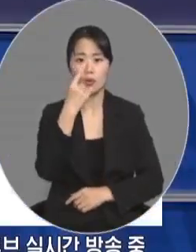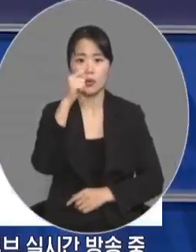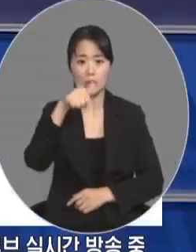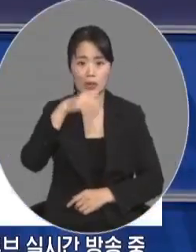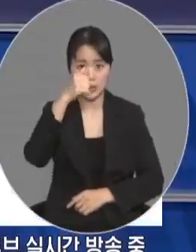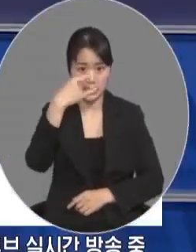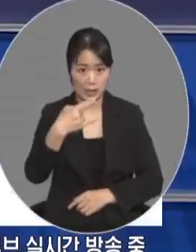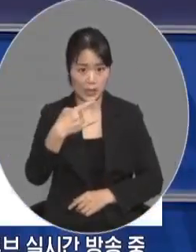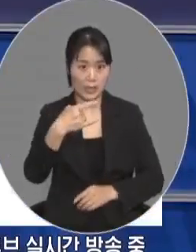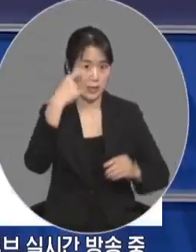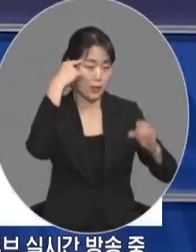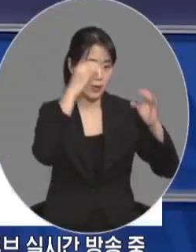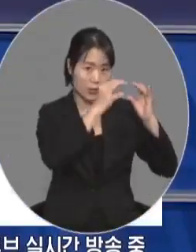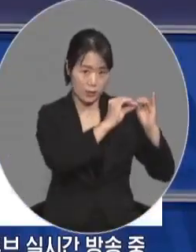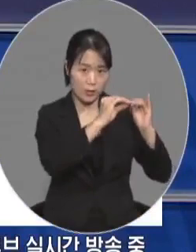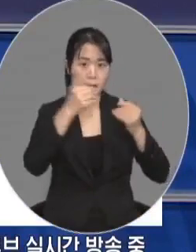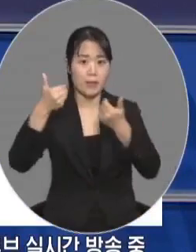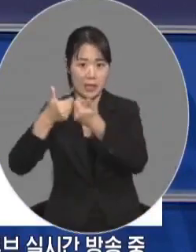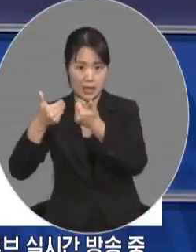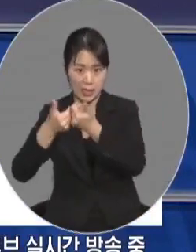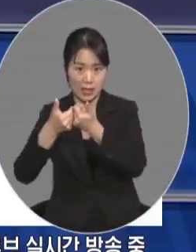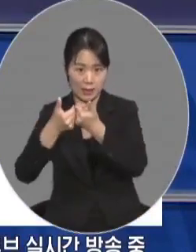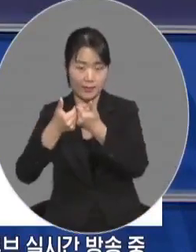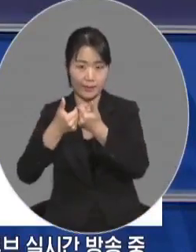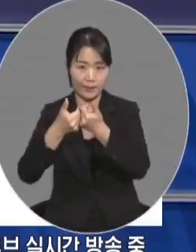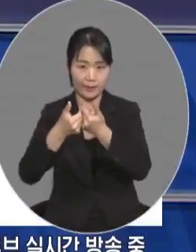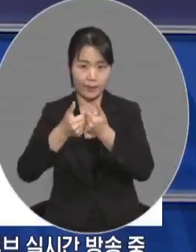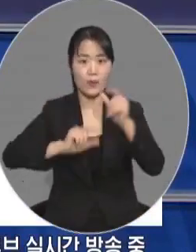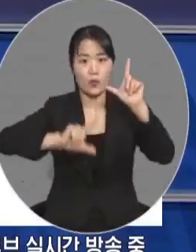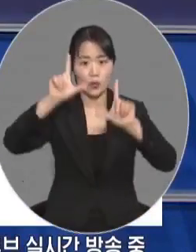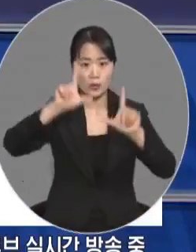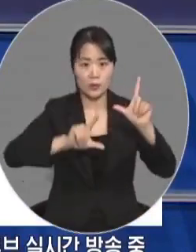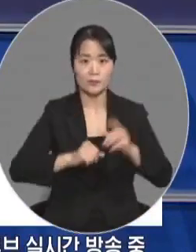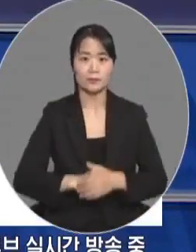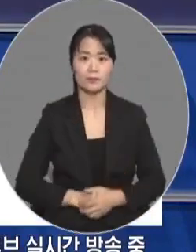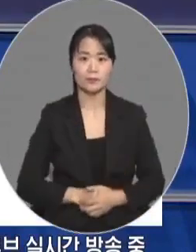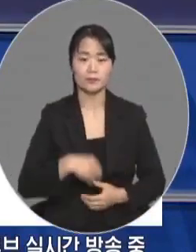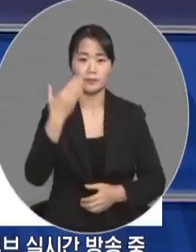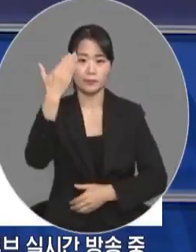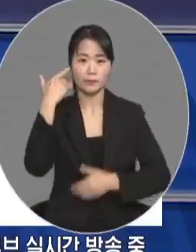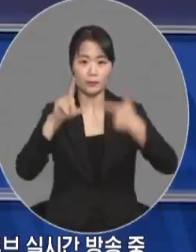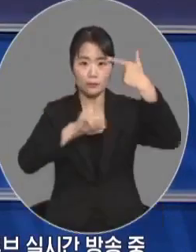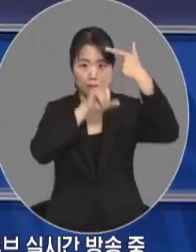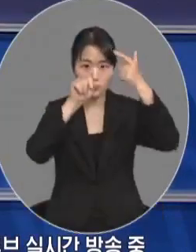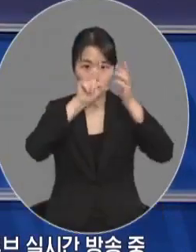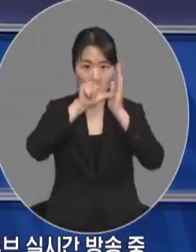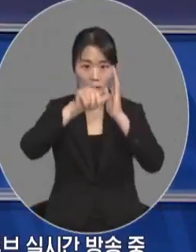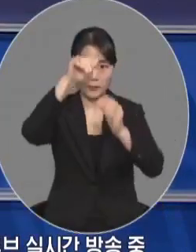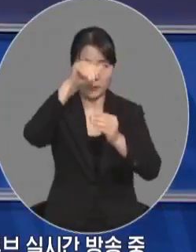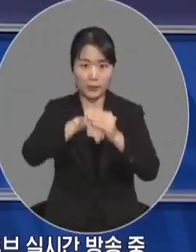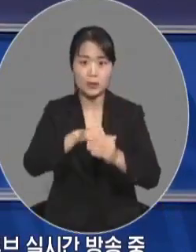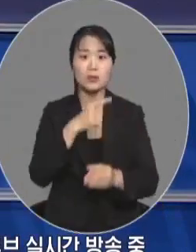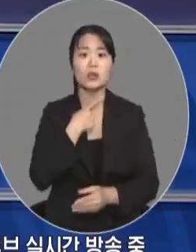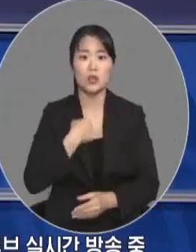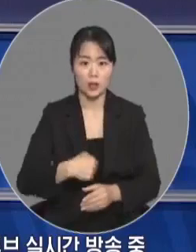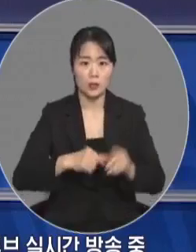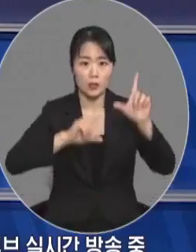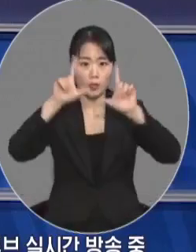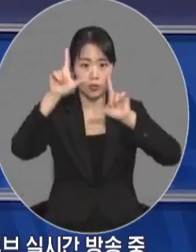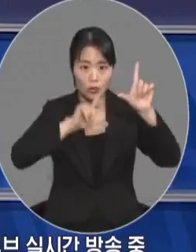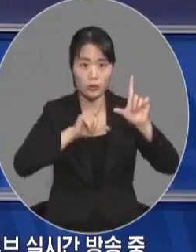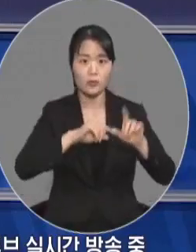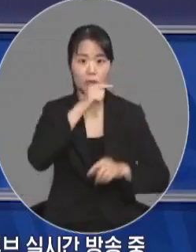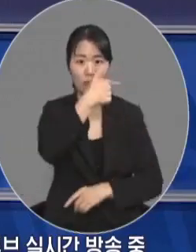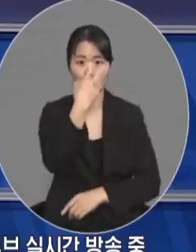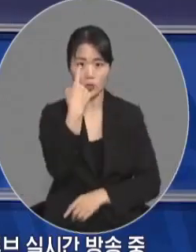노후키 교육감의 그 영향력이 가장 크게 작용을 했는데요. 예. 그런데 지난해 6월 치러진 교육감 선거를 보면 득표율이